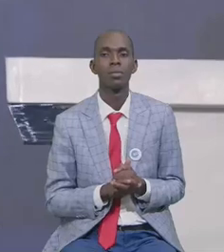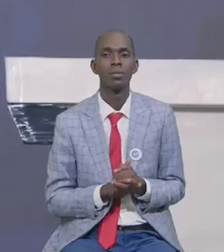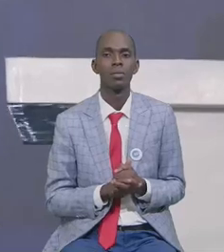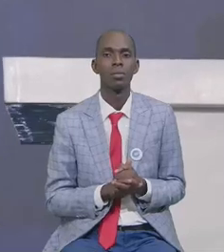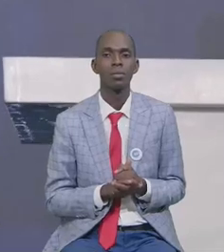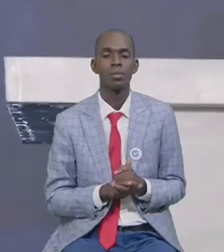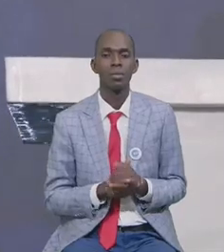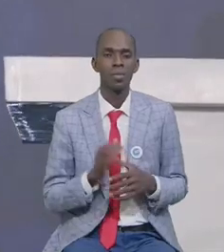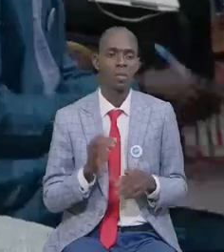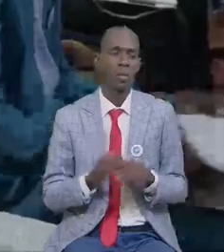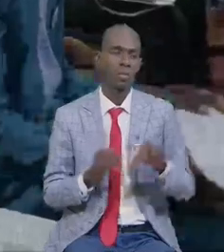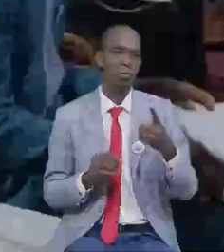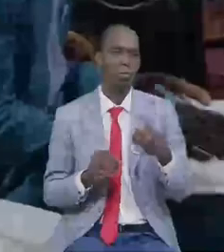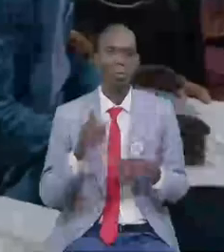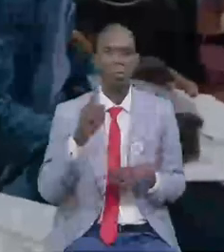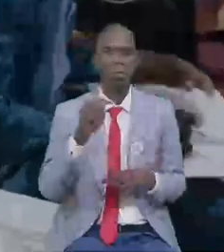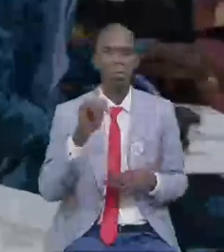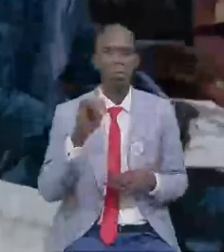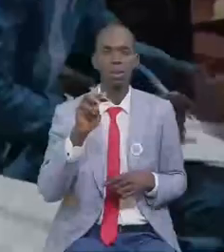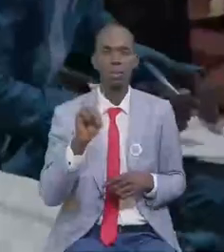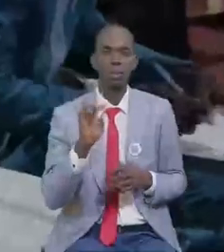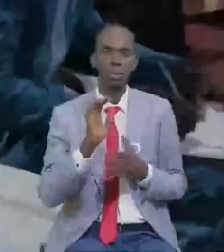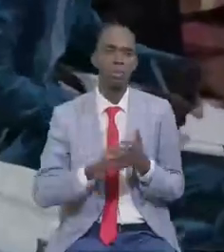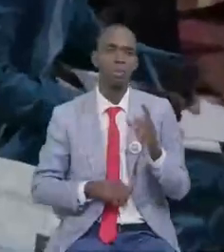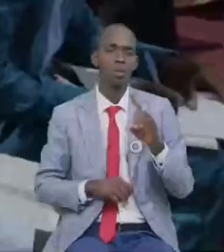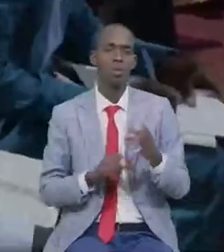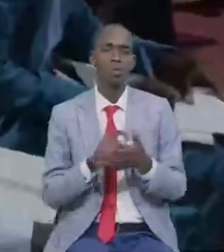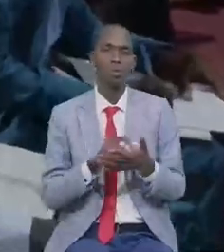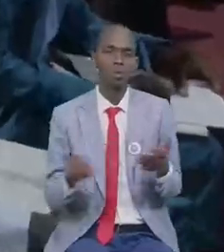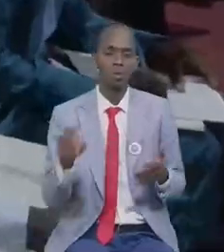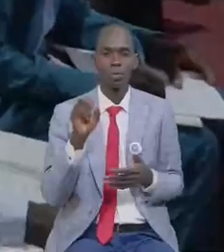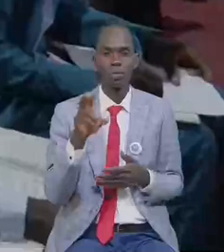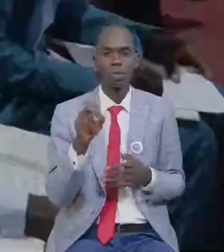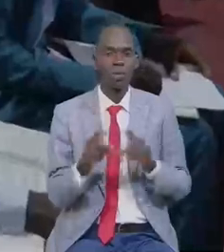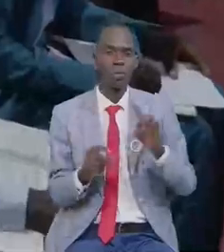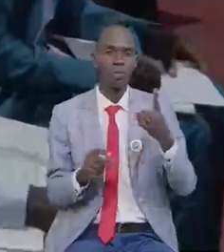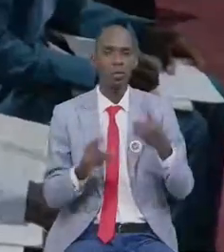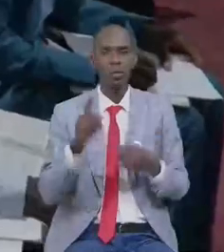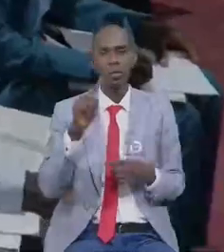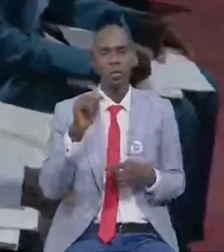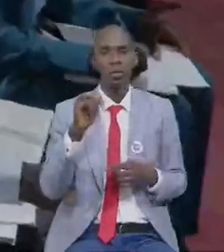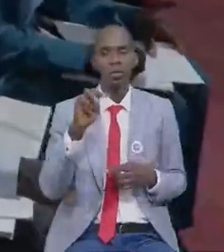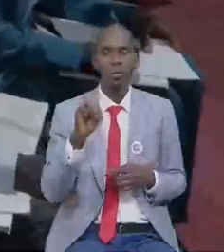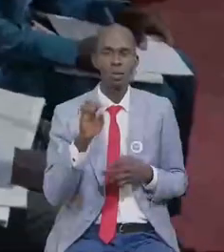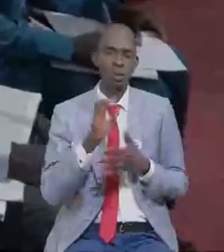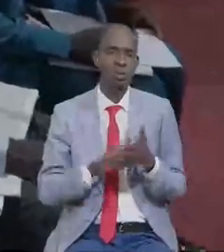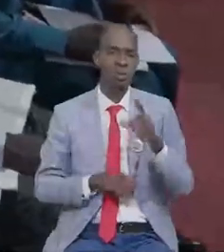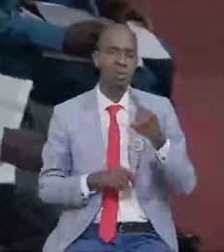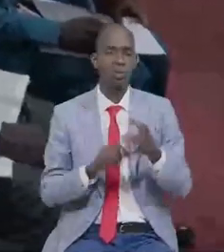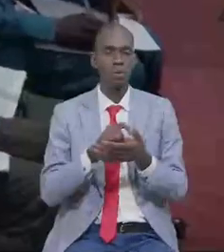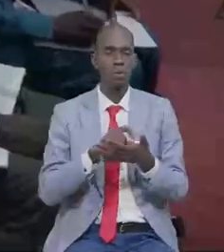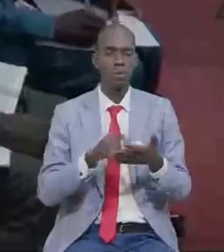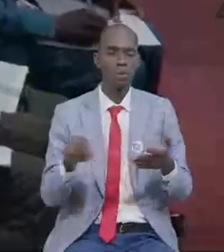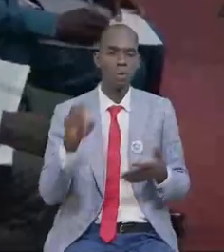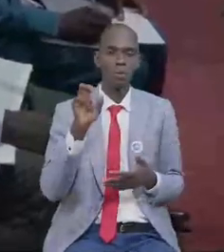En 1 Timothée chapitre 1, verset 12. 1 Timothée chapitre 1, nous lisons